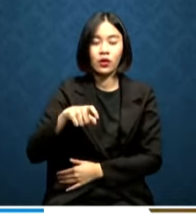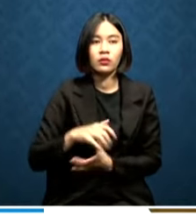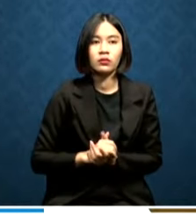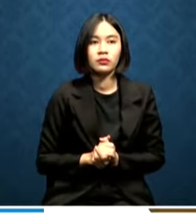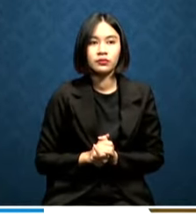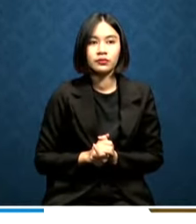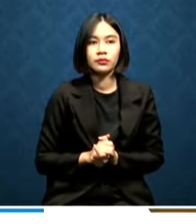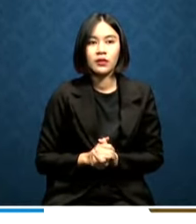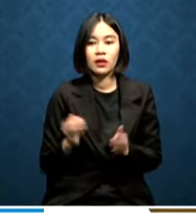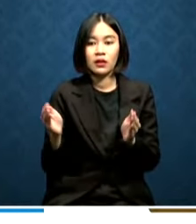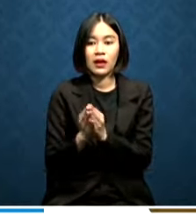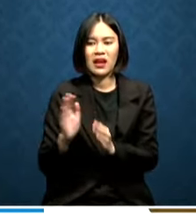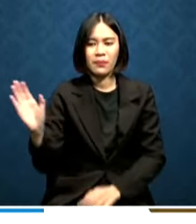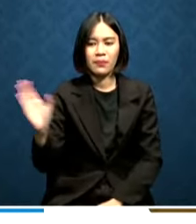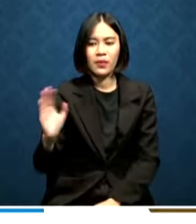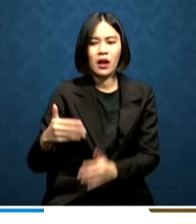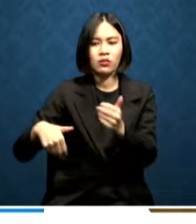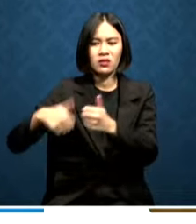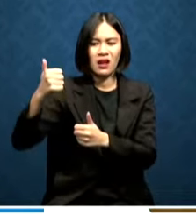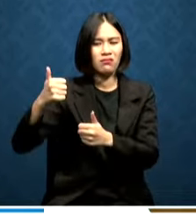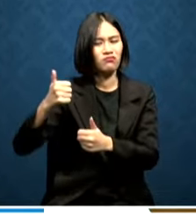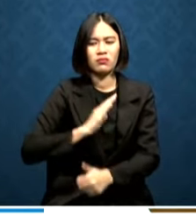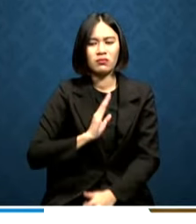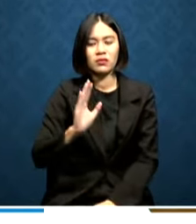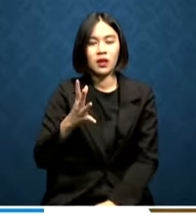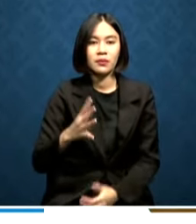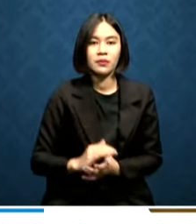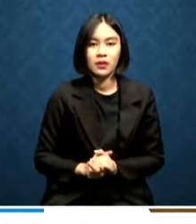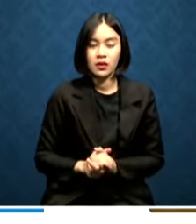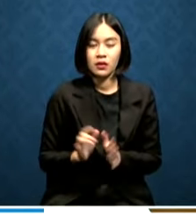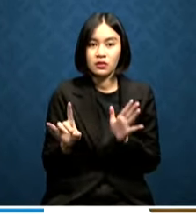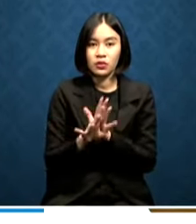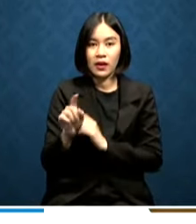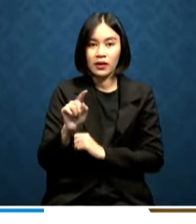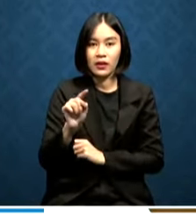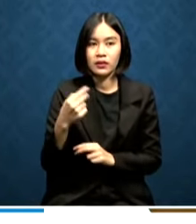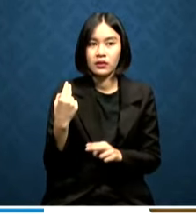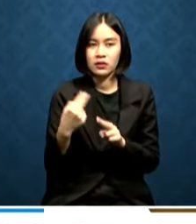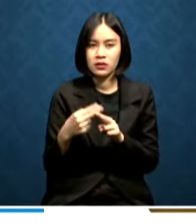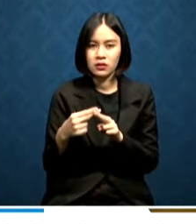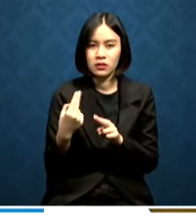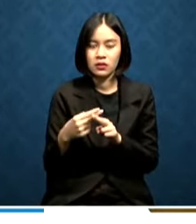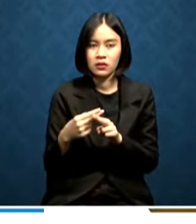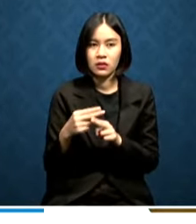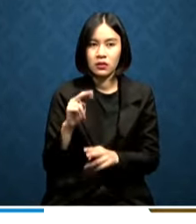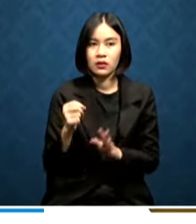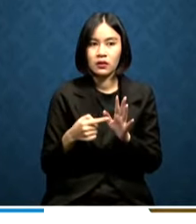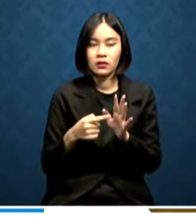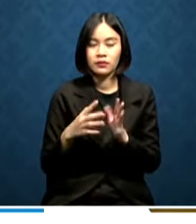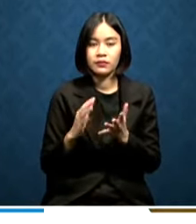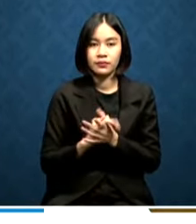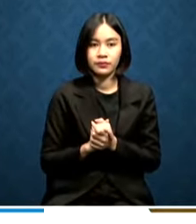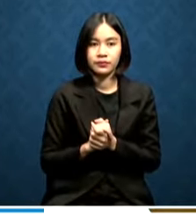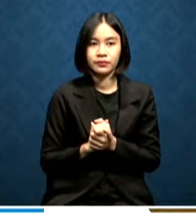แค่โนโหวตชนะก็มันไม่มีความชอบธรรมแล้วครับตรงนี้นะครับแล้วสุดท้ายท่านของท่านนันทนาตอบแล้วนะ